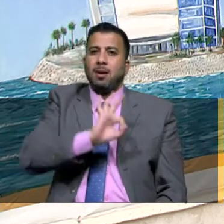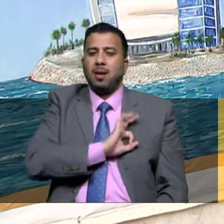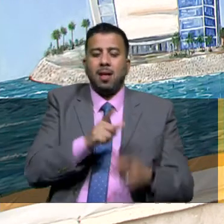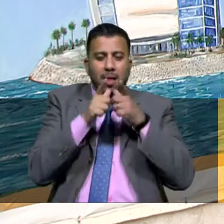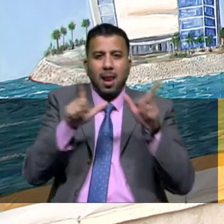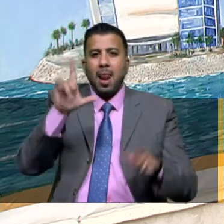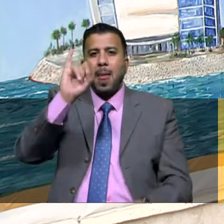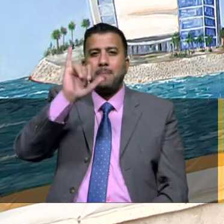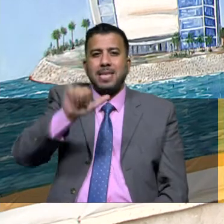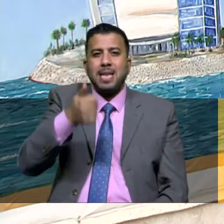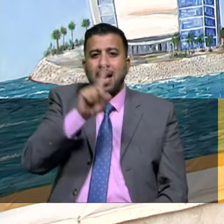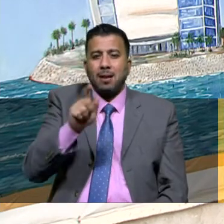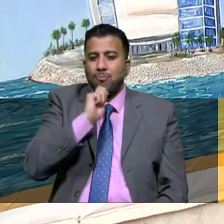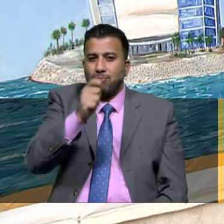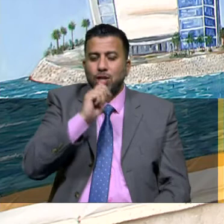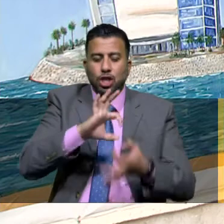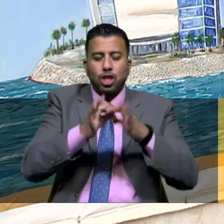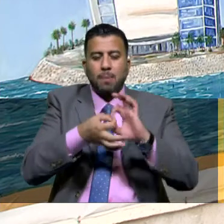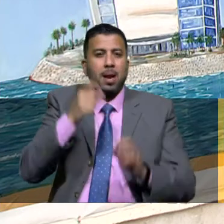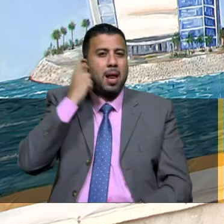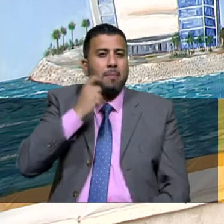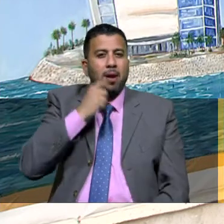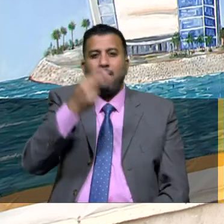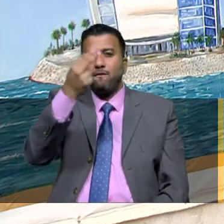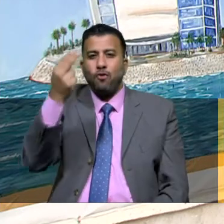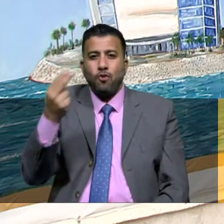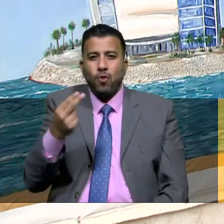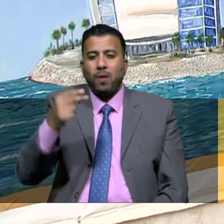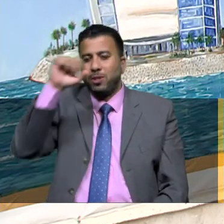الدار لمياء المازمي من جمعية الإمارات للفنون التشكيلية بالشارقة.